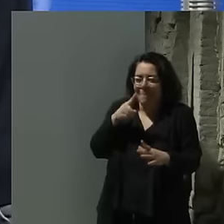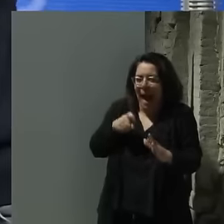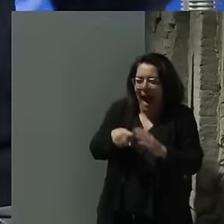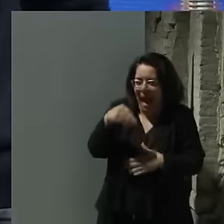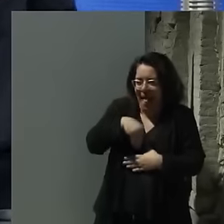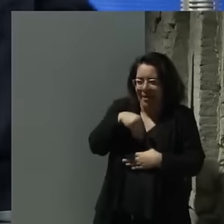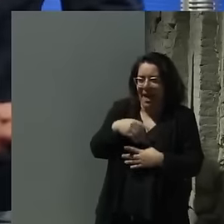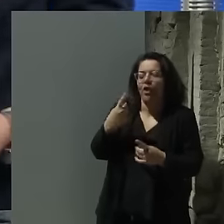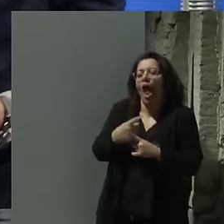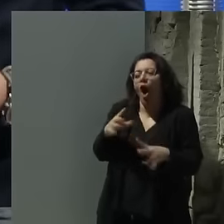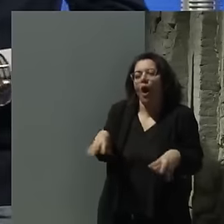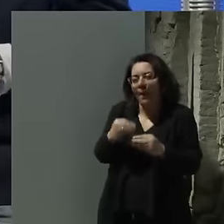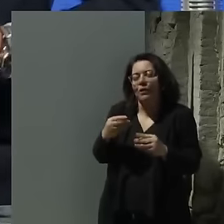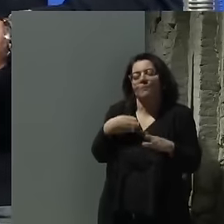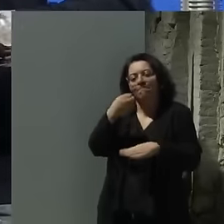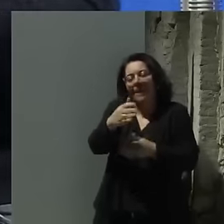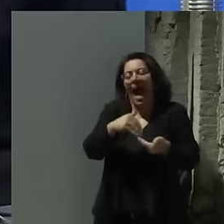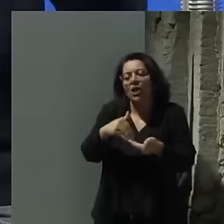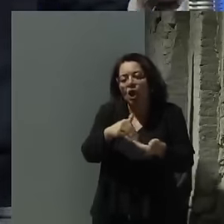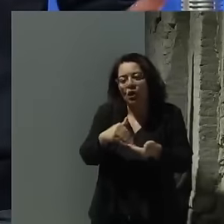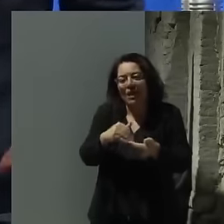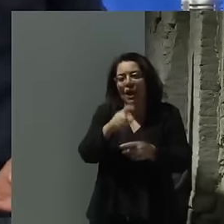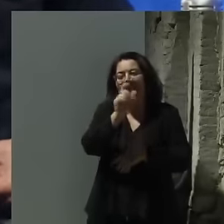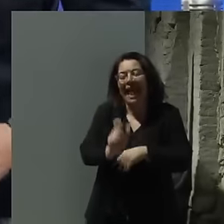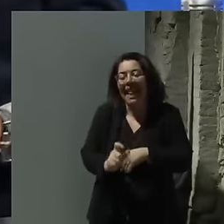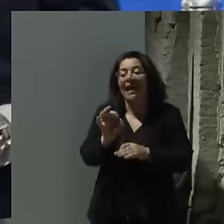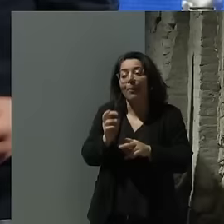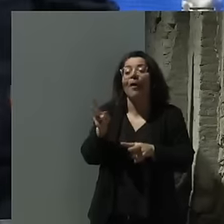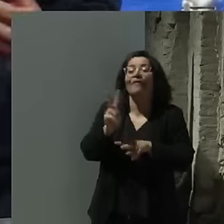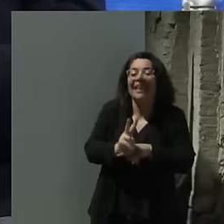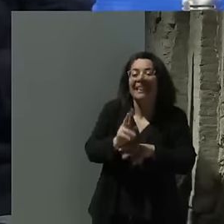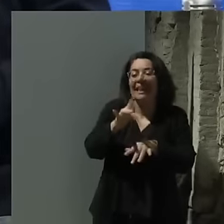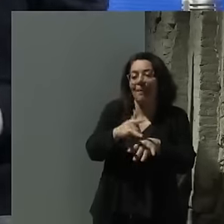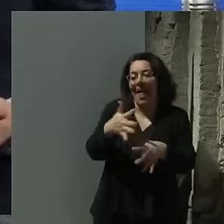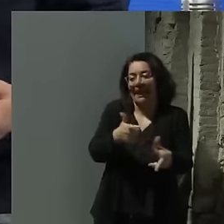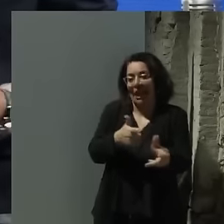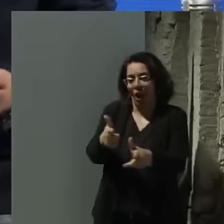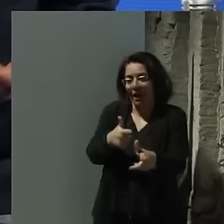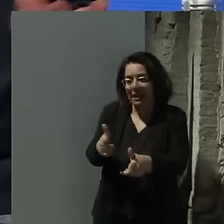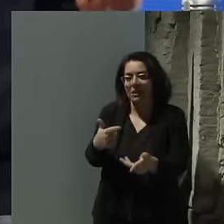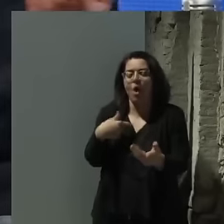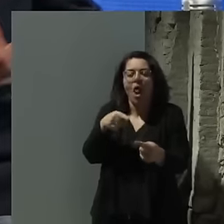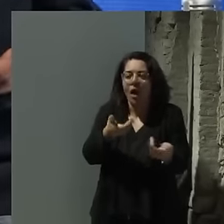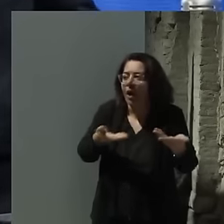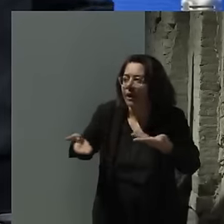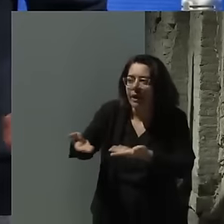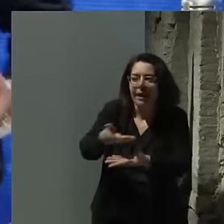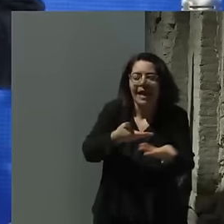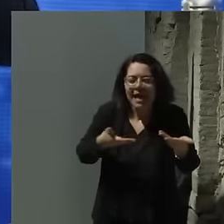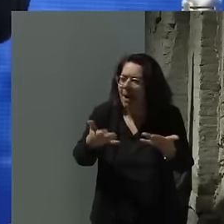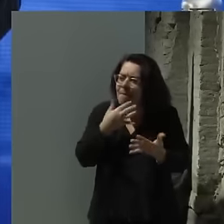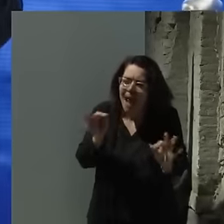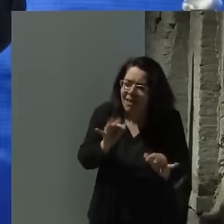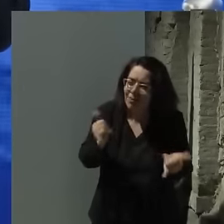Italiana Vittime del Terrorismo, dove c'erano persone straordinarie e persone meno straordinarie, ma non era l'ambiente di cui avevo